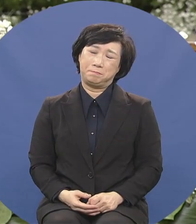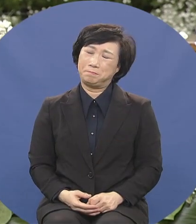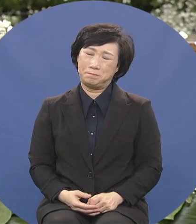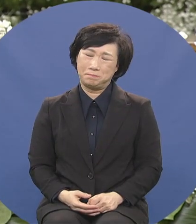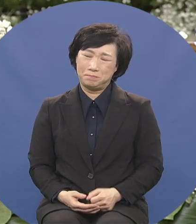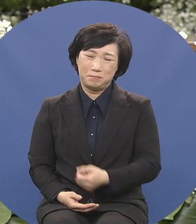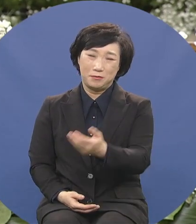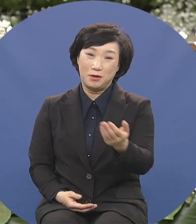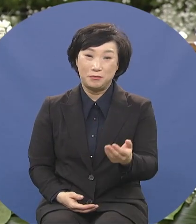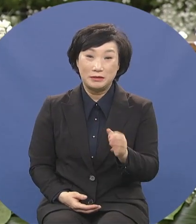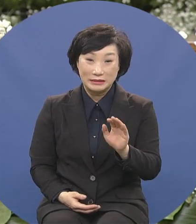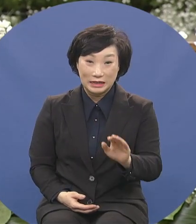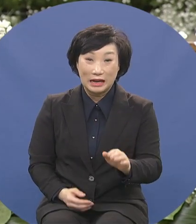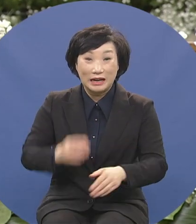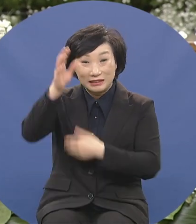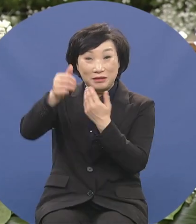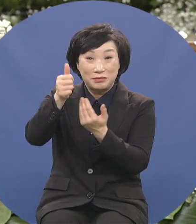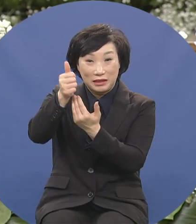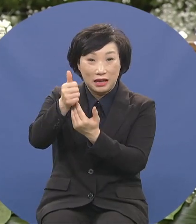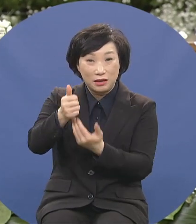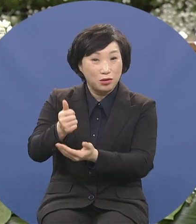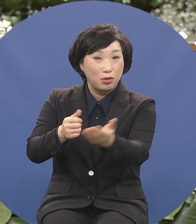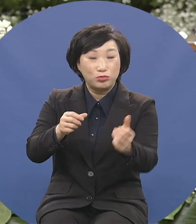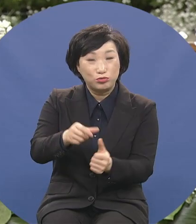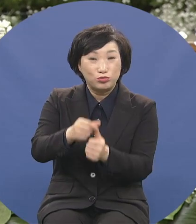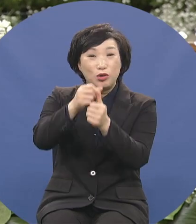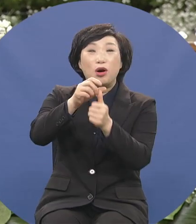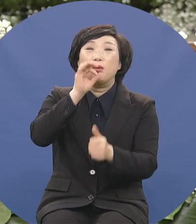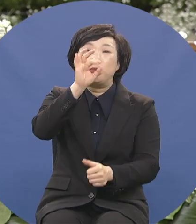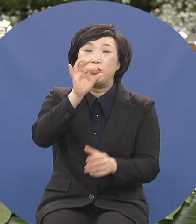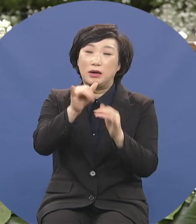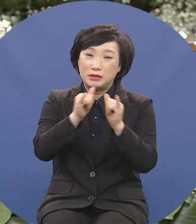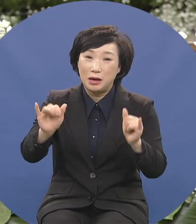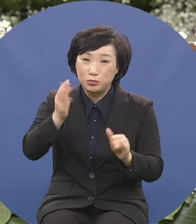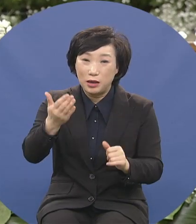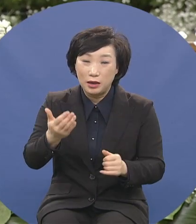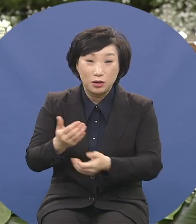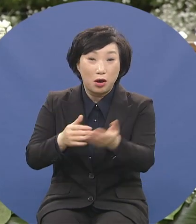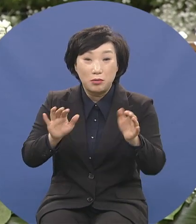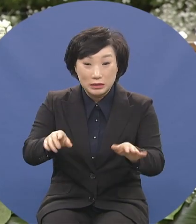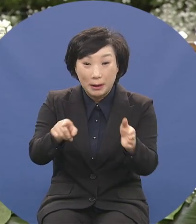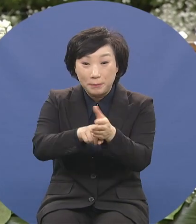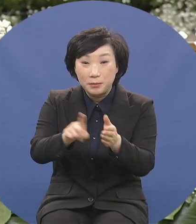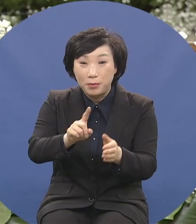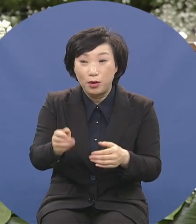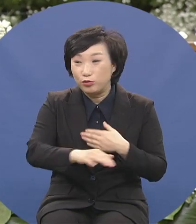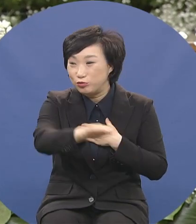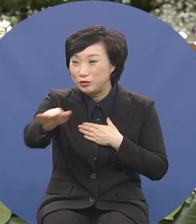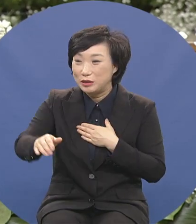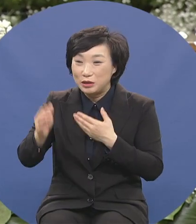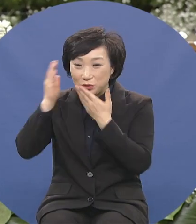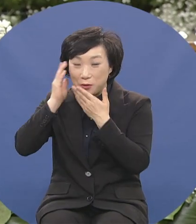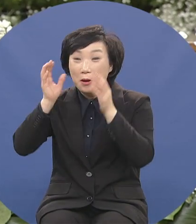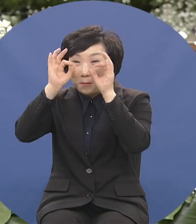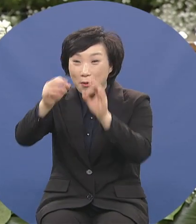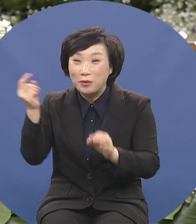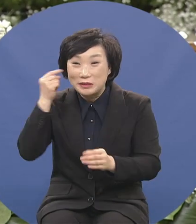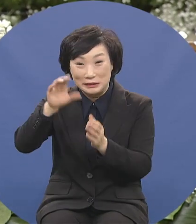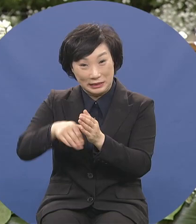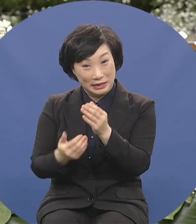당신은 하느님 앞에 구제불능이에요. 믿음은 들음에서 난다고 했는데